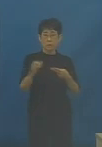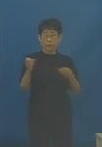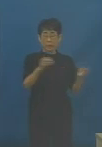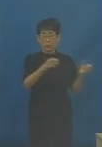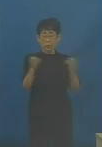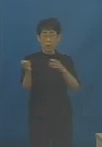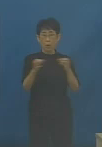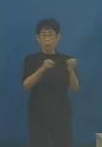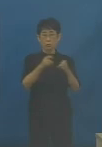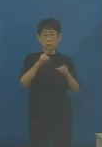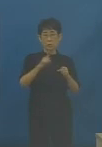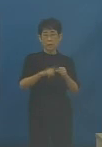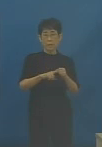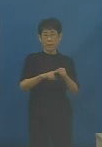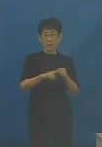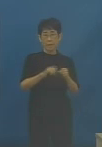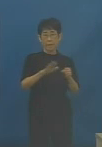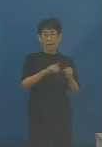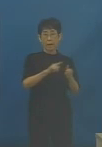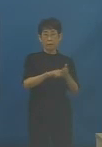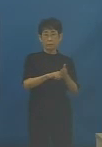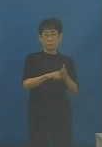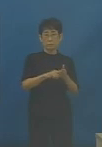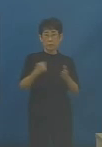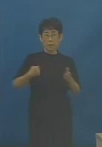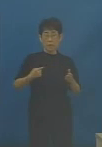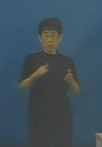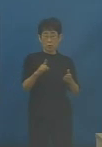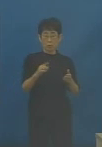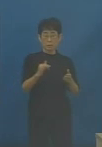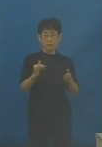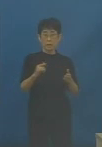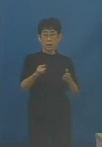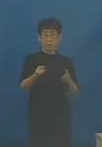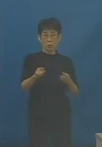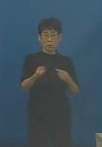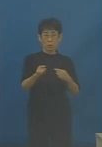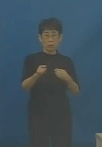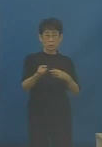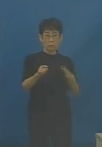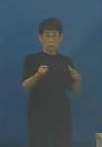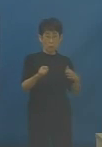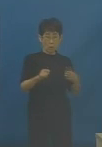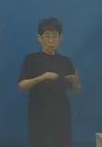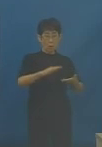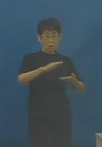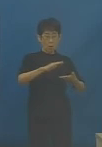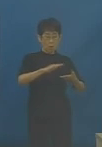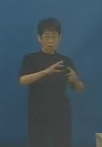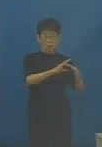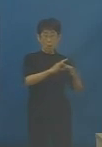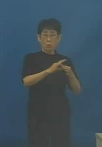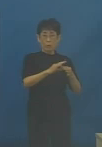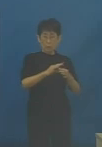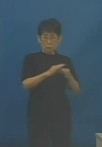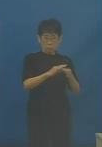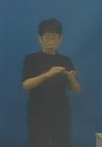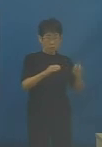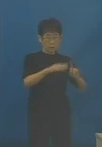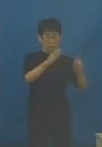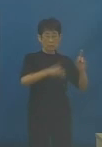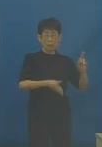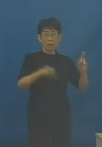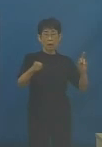ので、その当事者の方と、私どもコンタクトセンターとがメッセージをやり取りをする